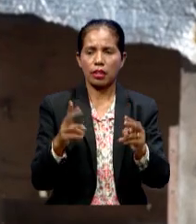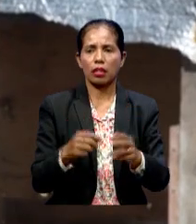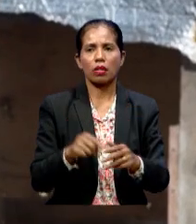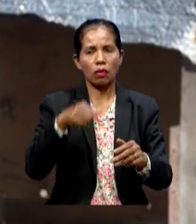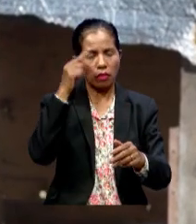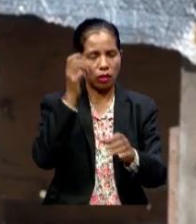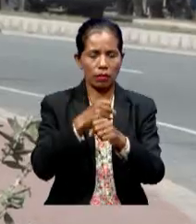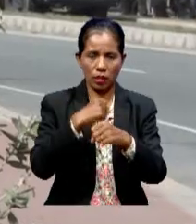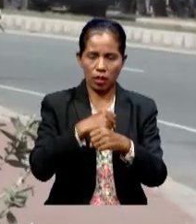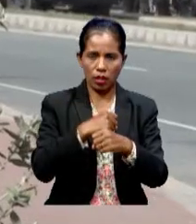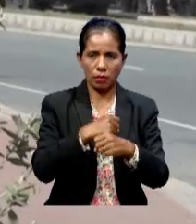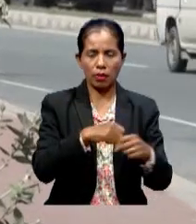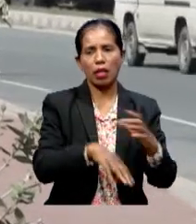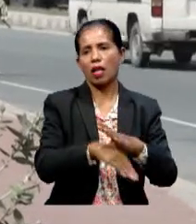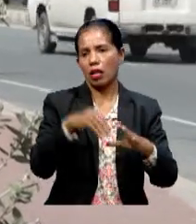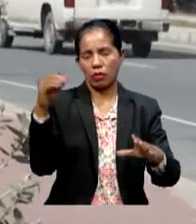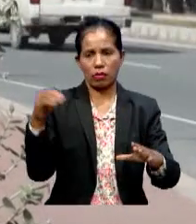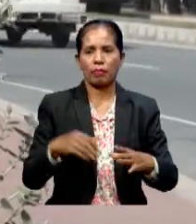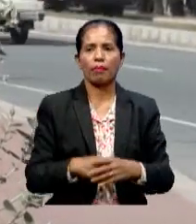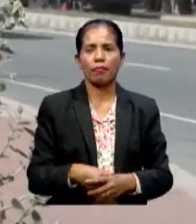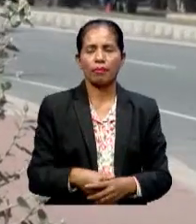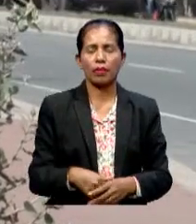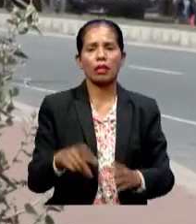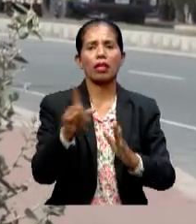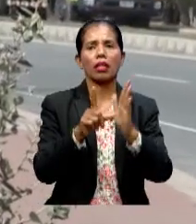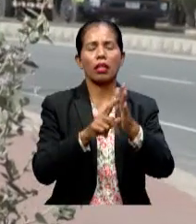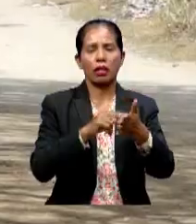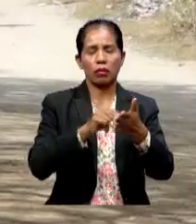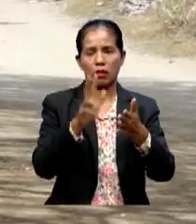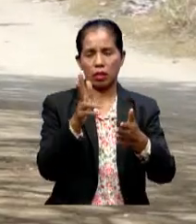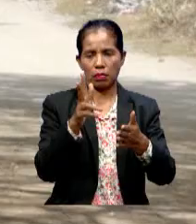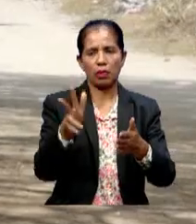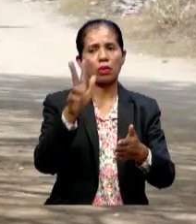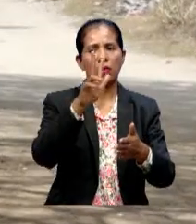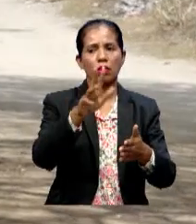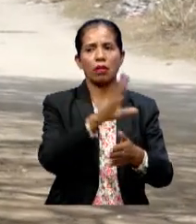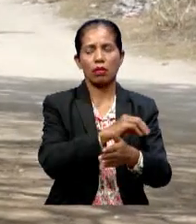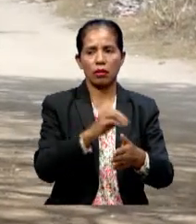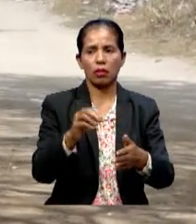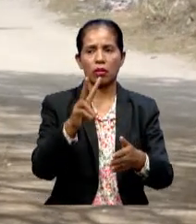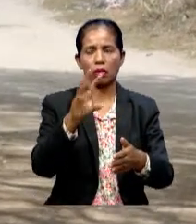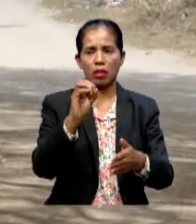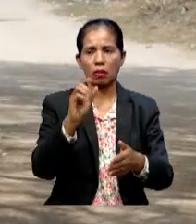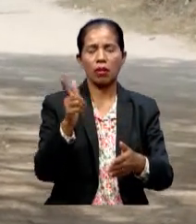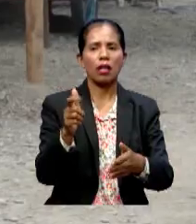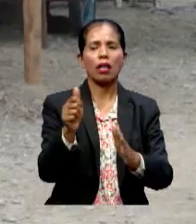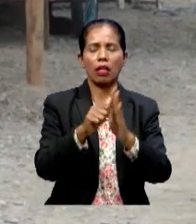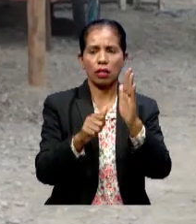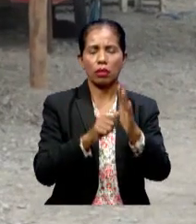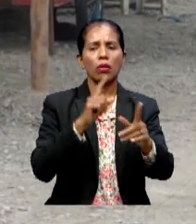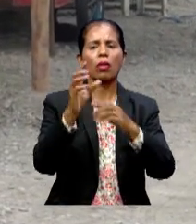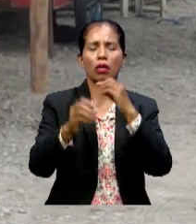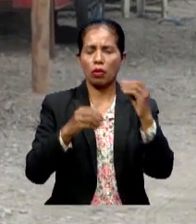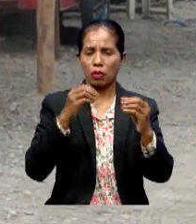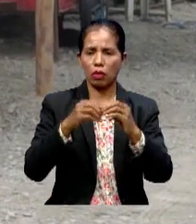mah kami bela saya. Dekretu lei numero tolu nolu resin tolu bara rihundrua walu artigu neng kolia